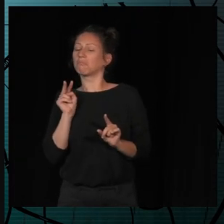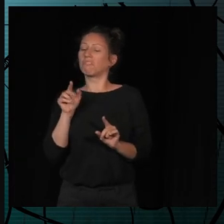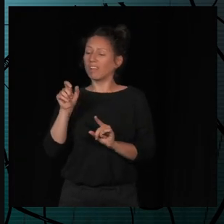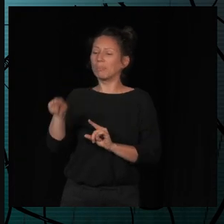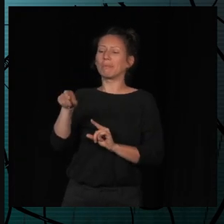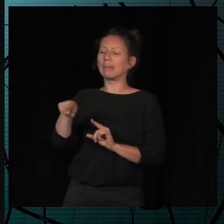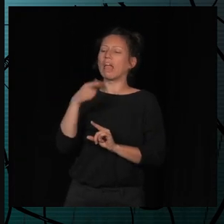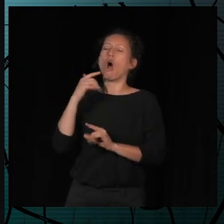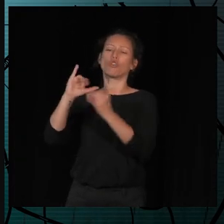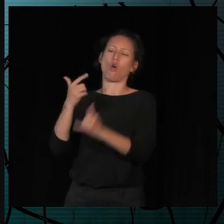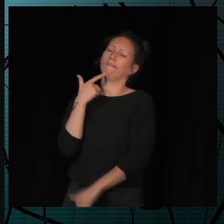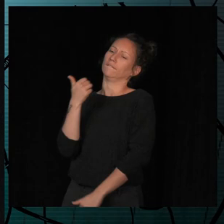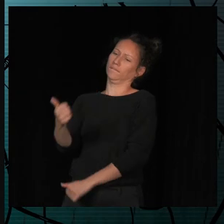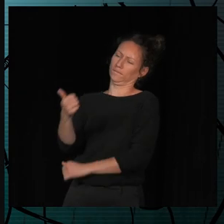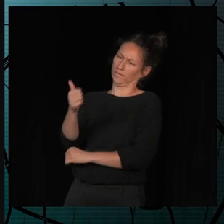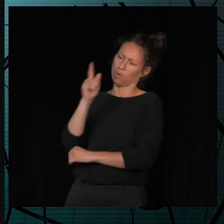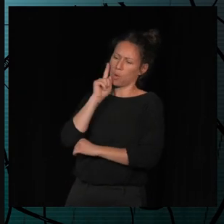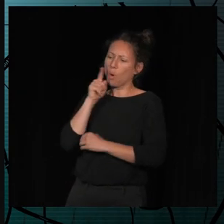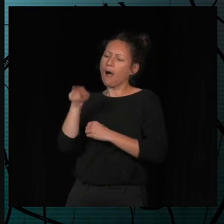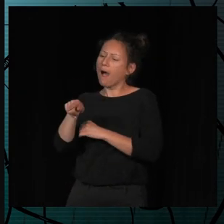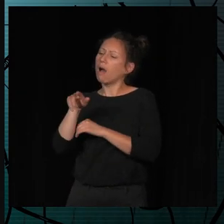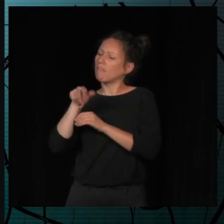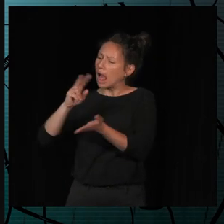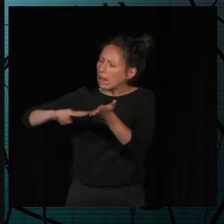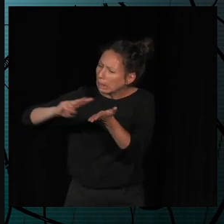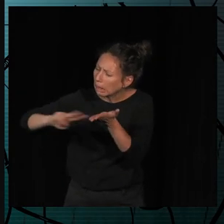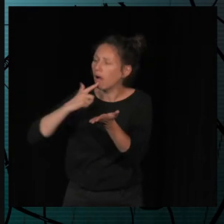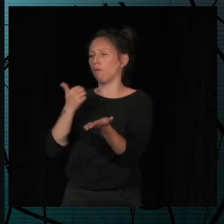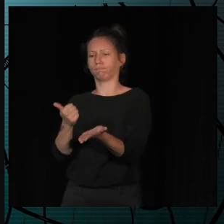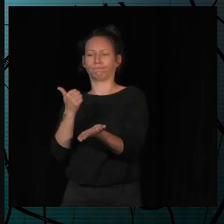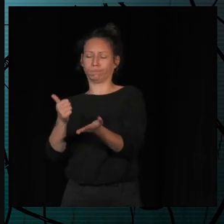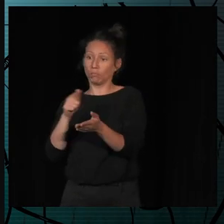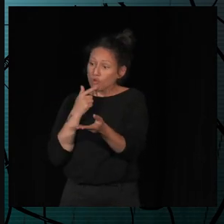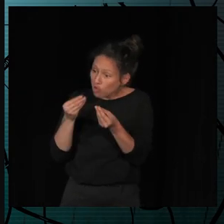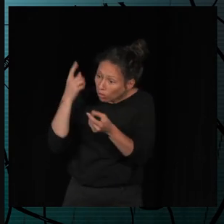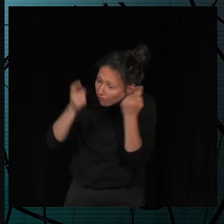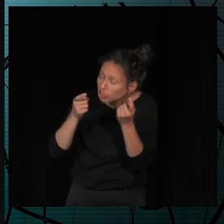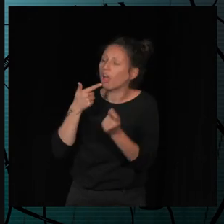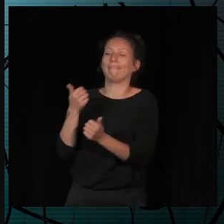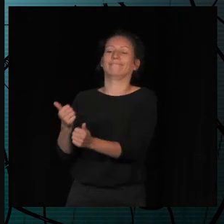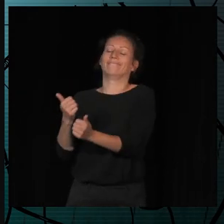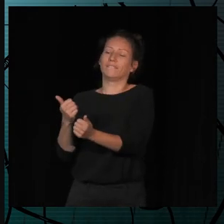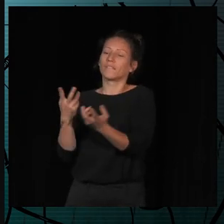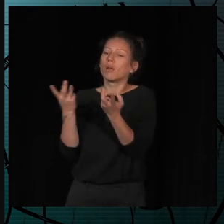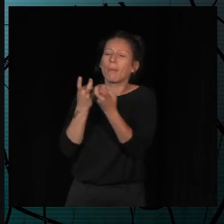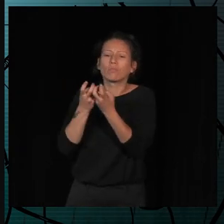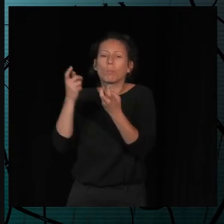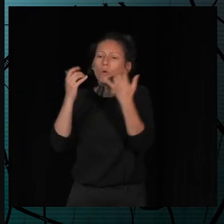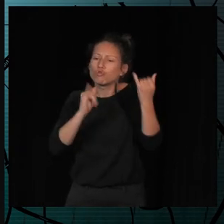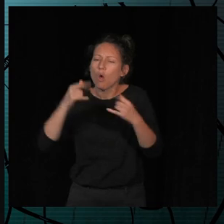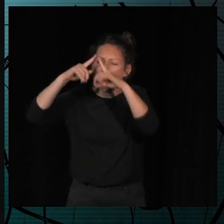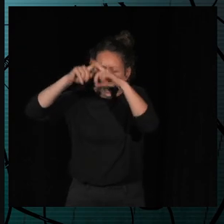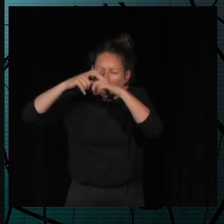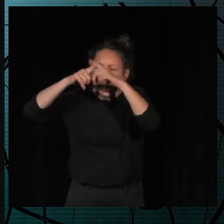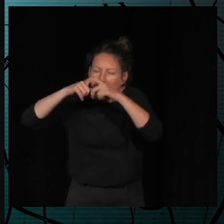jeu bien parce que il va te faire lire parce que tu vas réfléchir parce que c'est vous savez les les jeux d'énigme bah les jeux